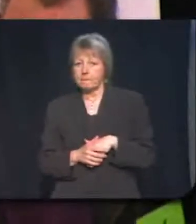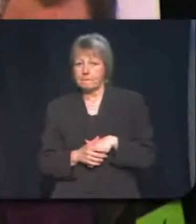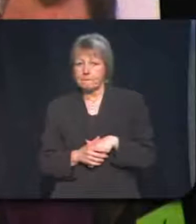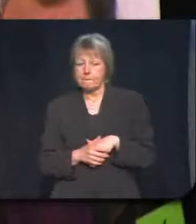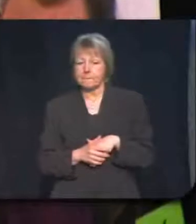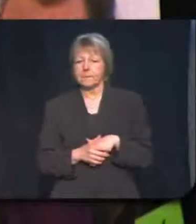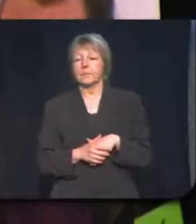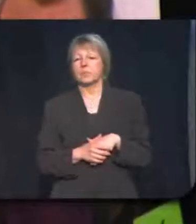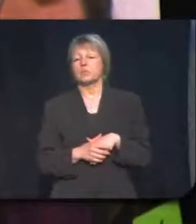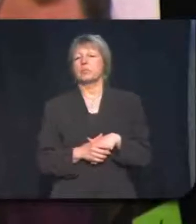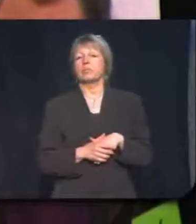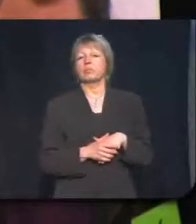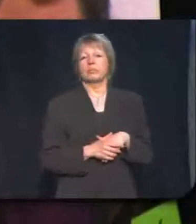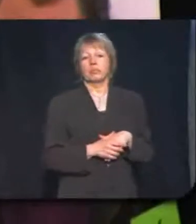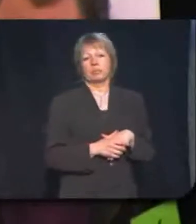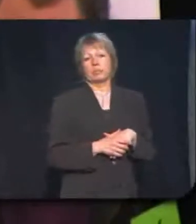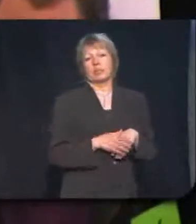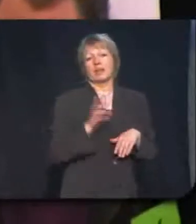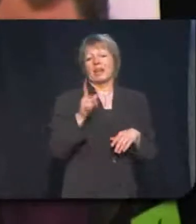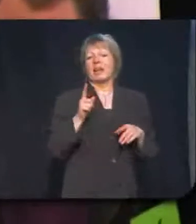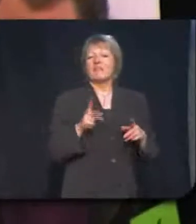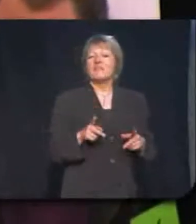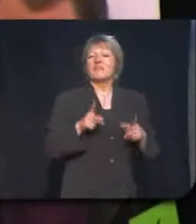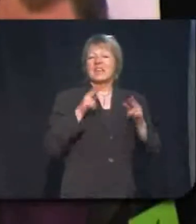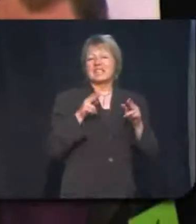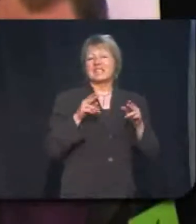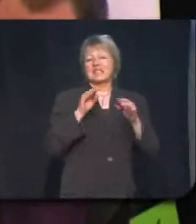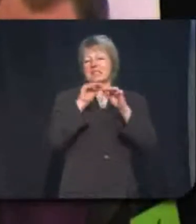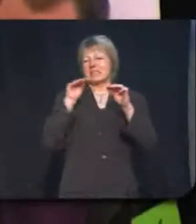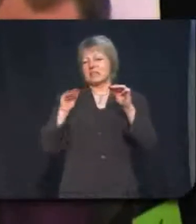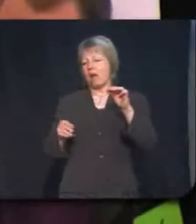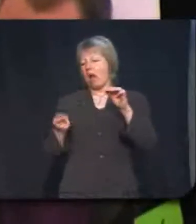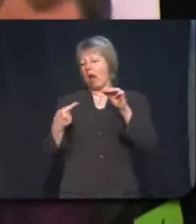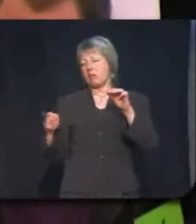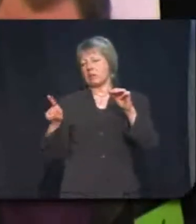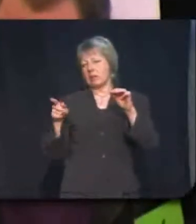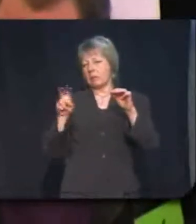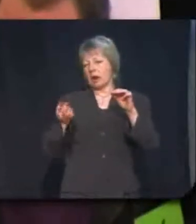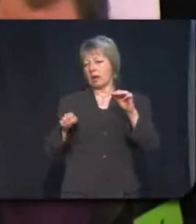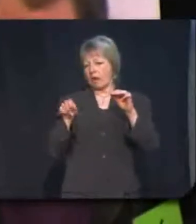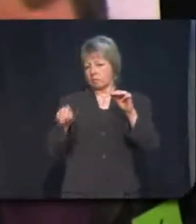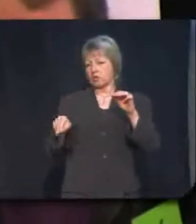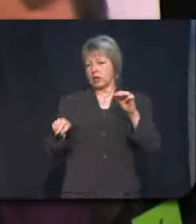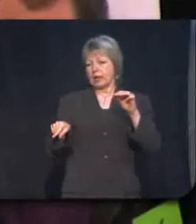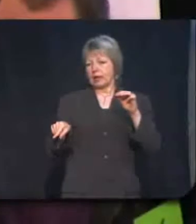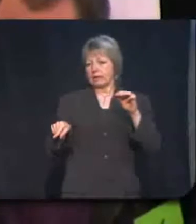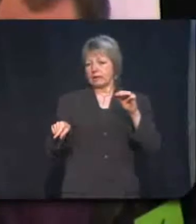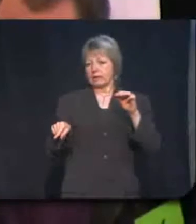also die Fristen stehen in einem anderen Paragraphen und zwar